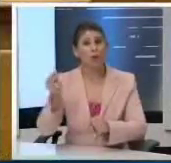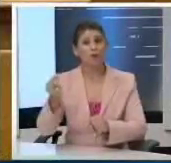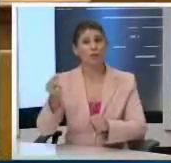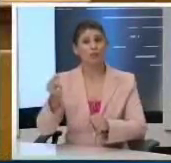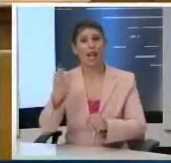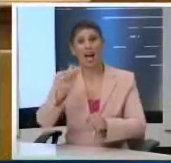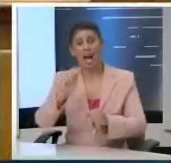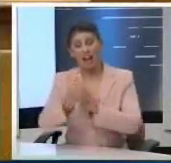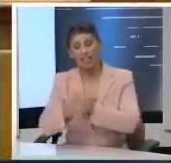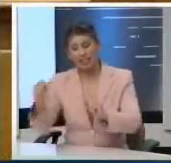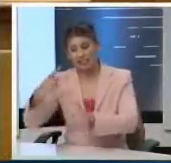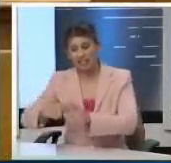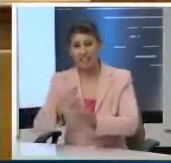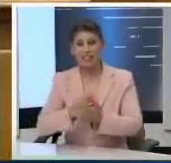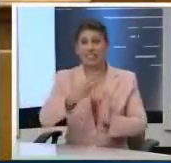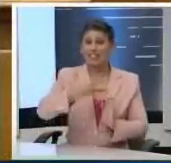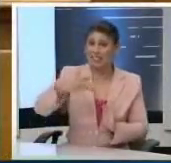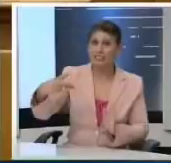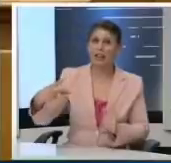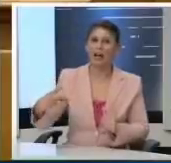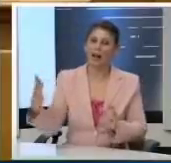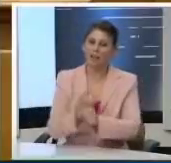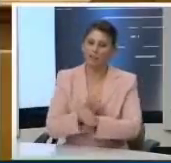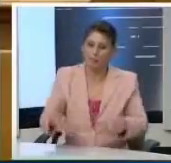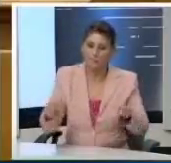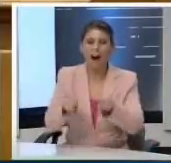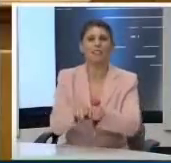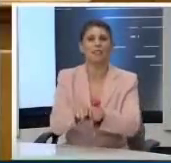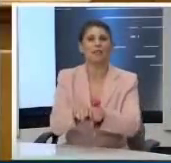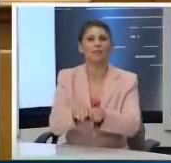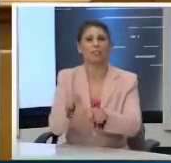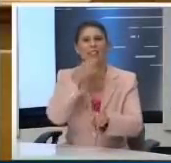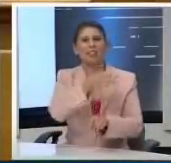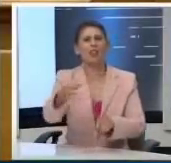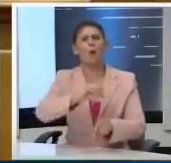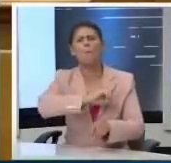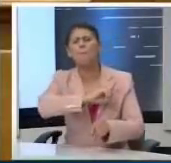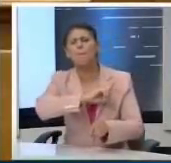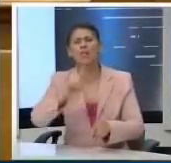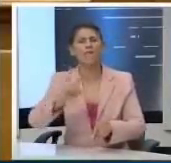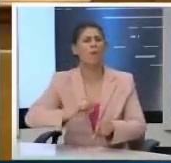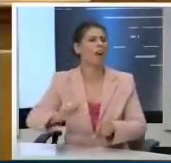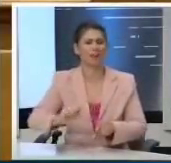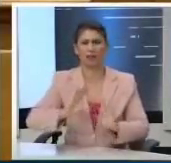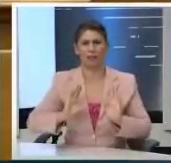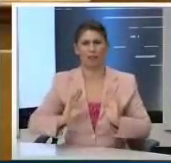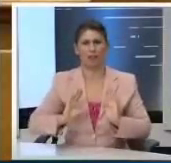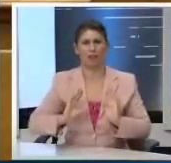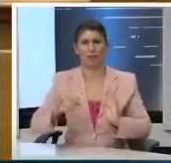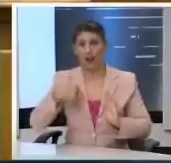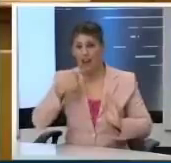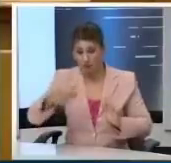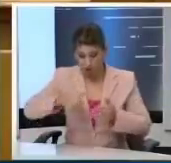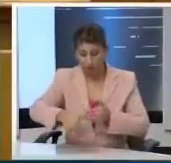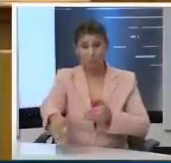του ΑΝΕΛ και του ΣΥΡΙΖΑ το έχουμε καταφέρει μαζί. Σας λέω μη φοβάστε. Σας λέω στις διακοπές